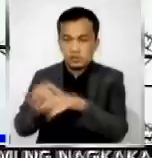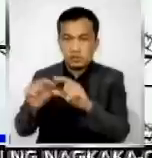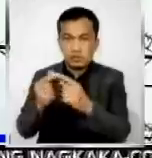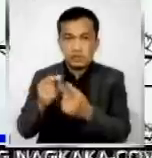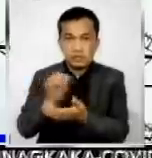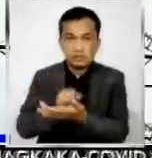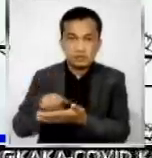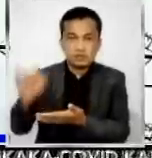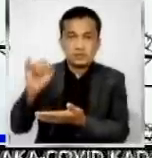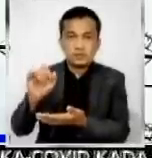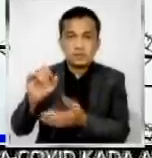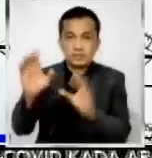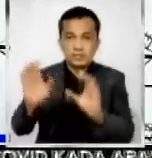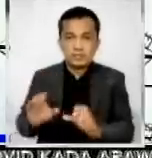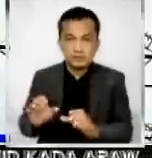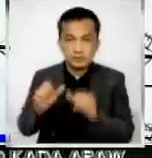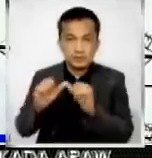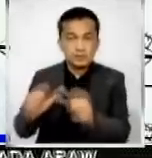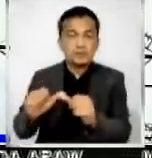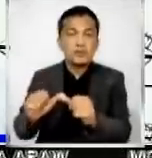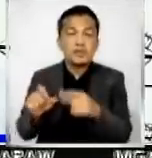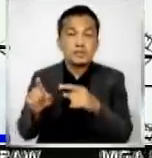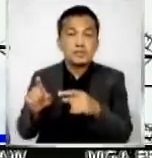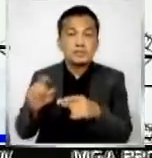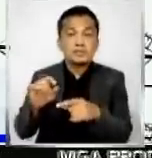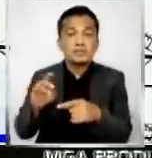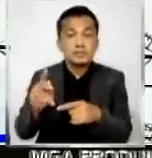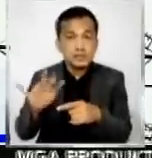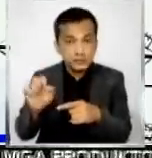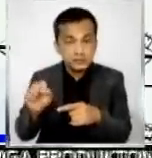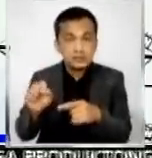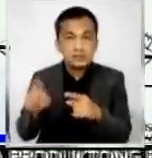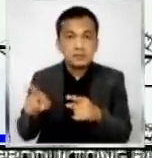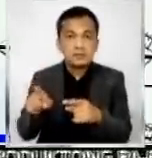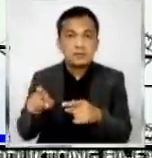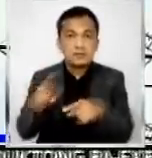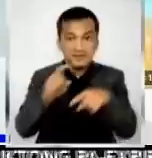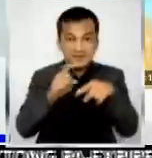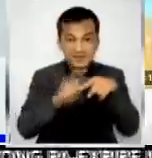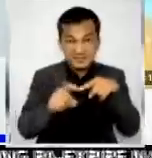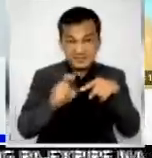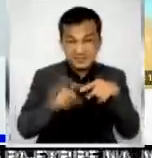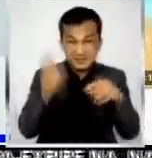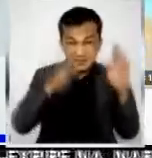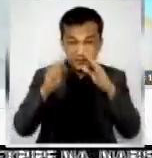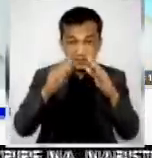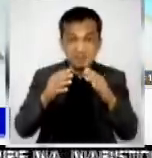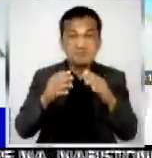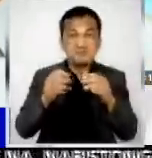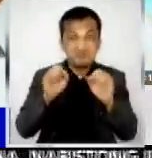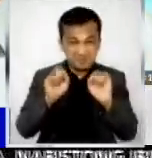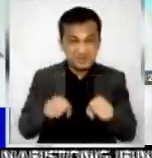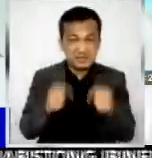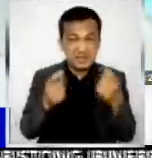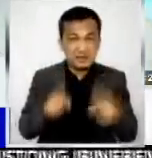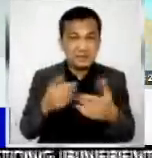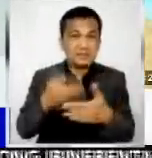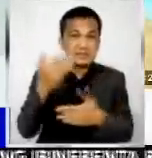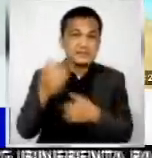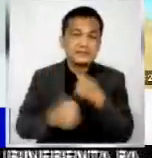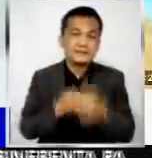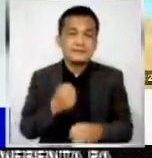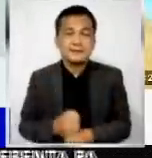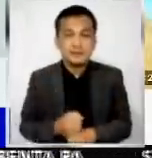Cities, isang power crisis na maaari raw mangyari sa susunod na taon. It might even be worse, Maki, because we expect